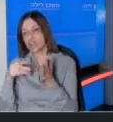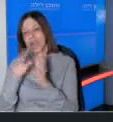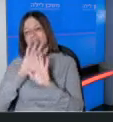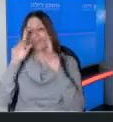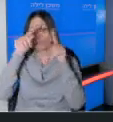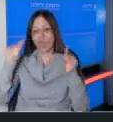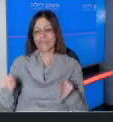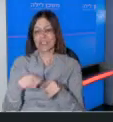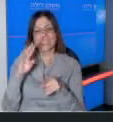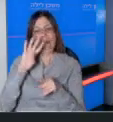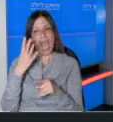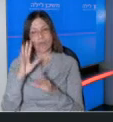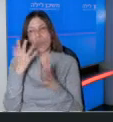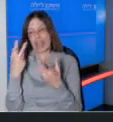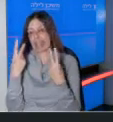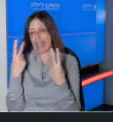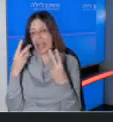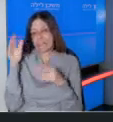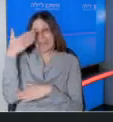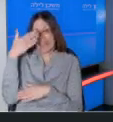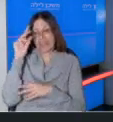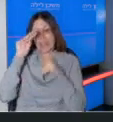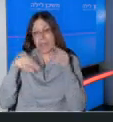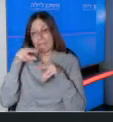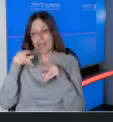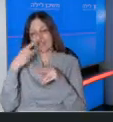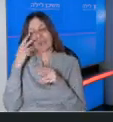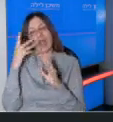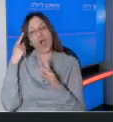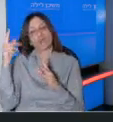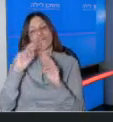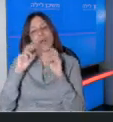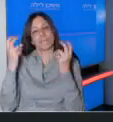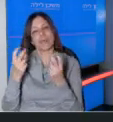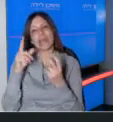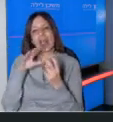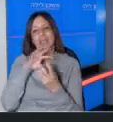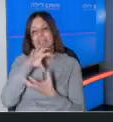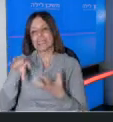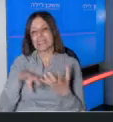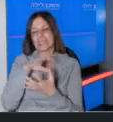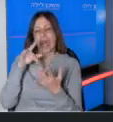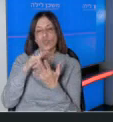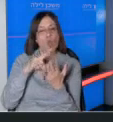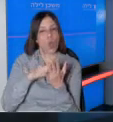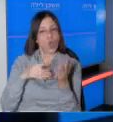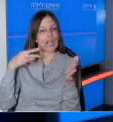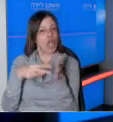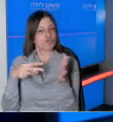4. אולי הגיע הזמן שהמדינה תטפל בזה. בוא נראה מה חושב הפאנל שלנו על סערת חוק